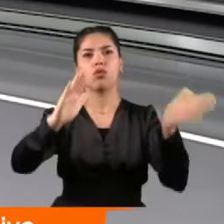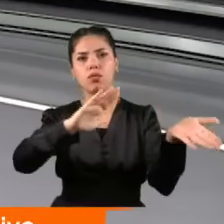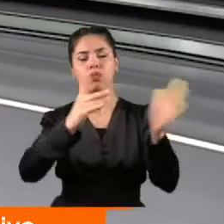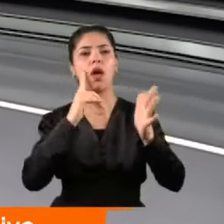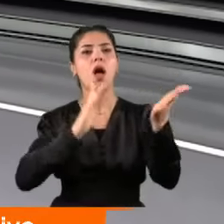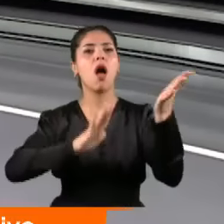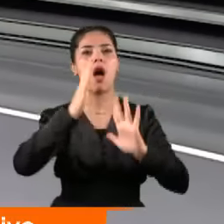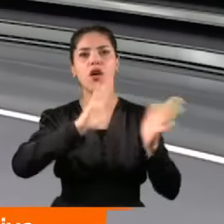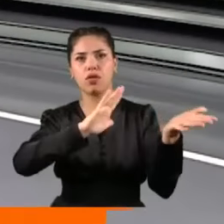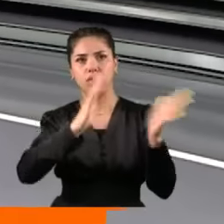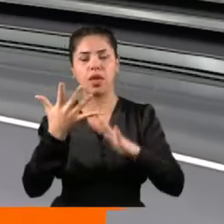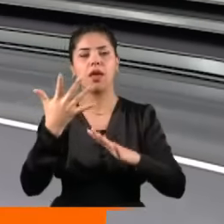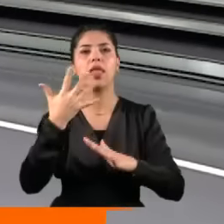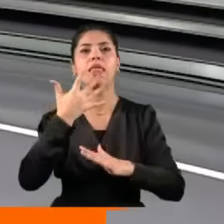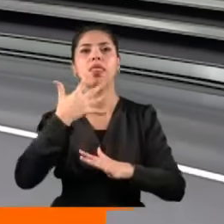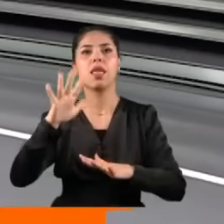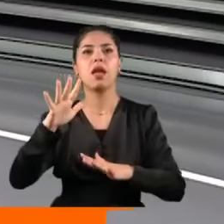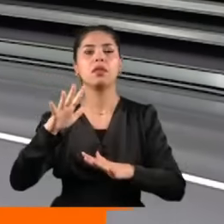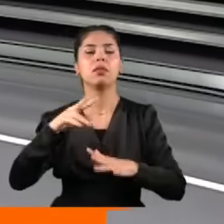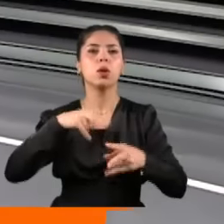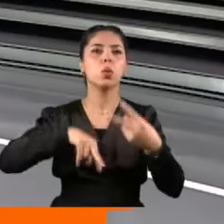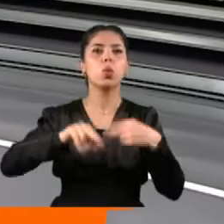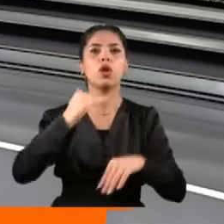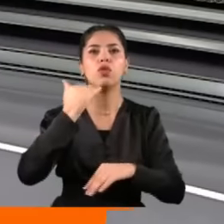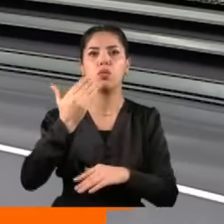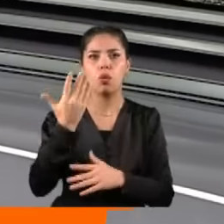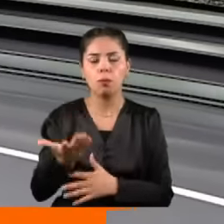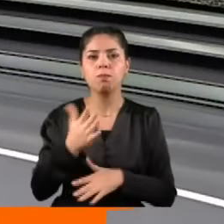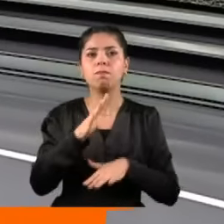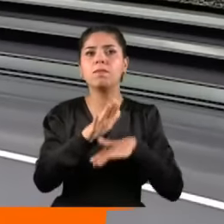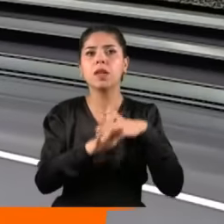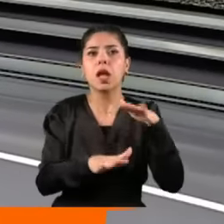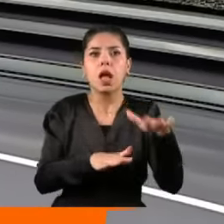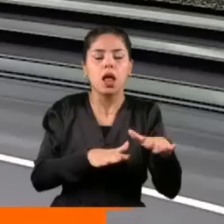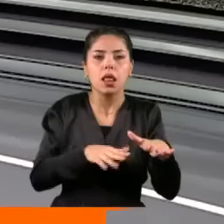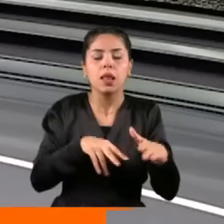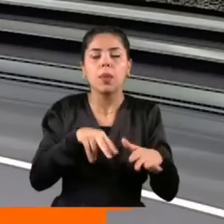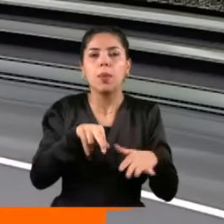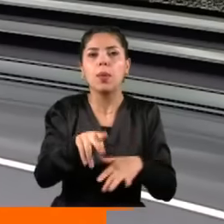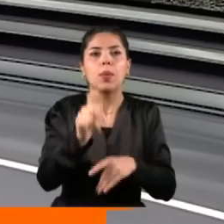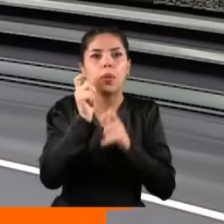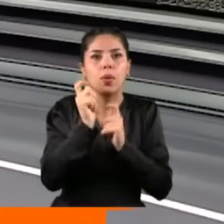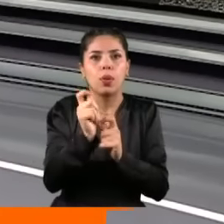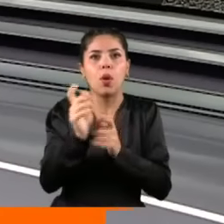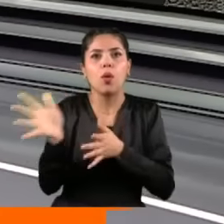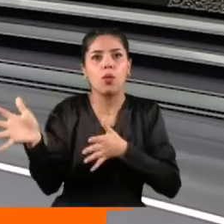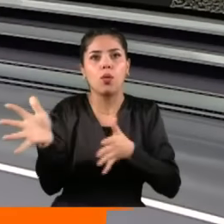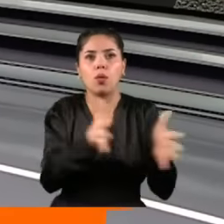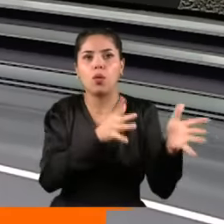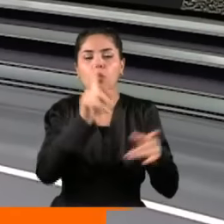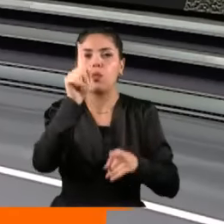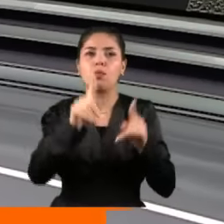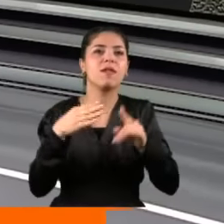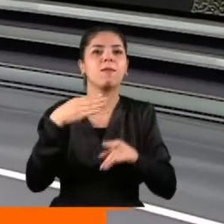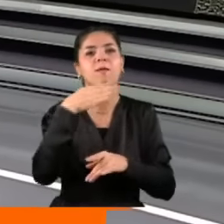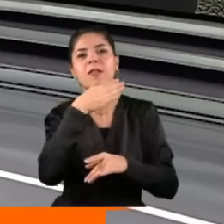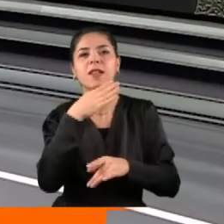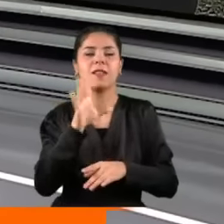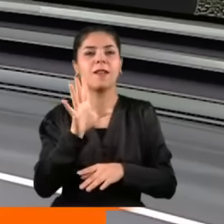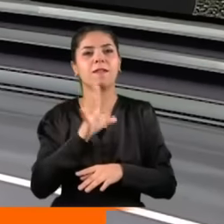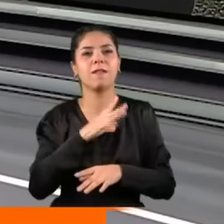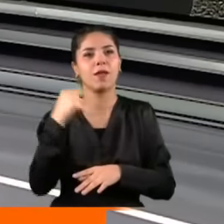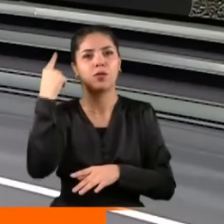devrildi, deniz trafiği durma noktasına geldi. Adım atmakta zorlananlar da oldu. Lodos'u fırsata çevirendi. İşte günün